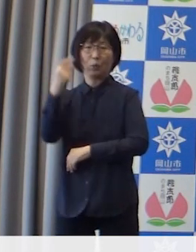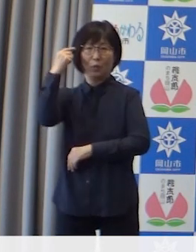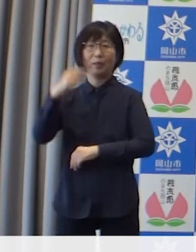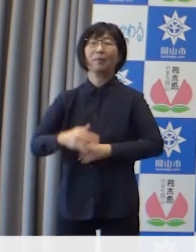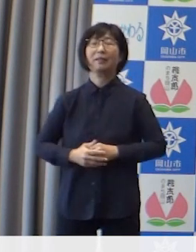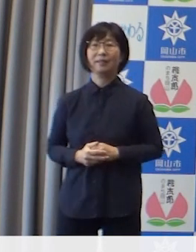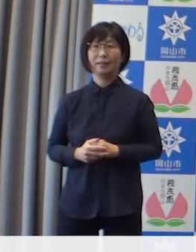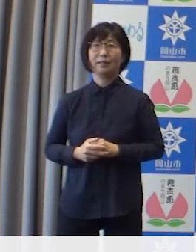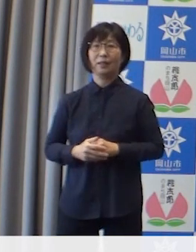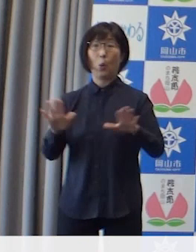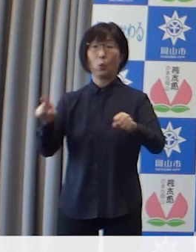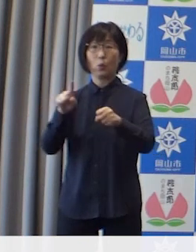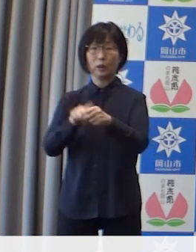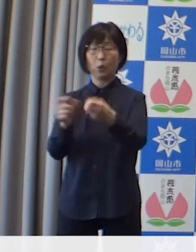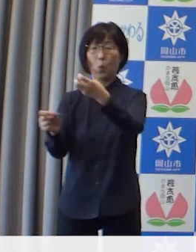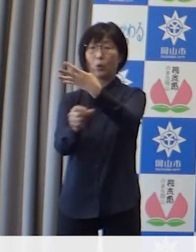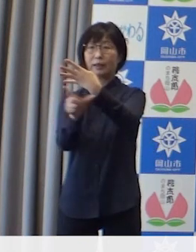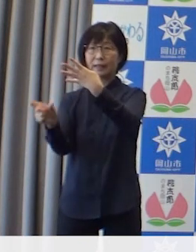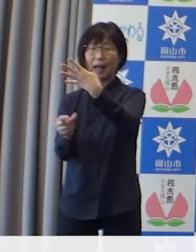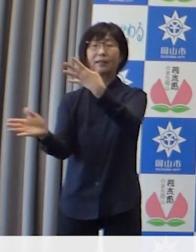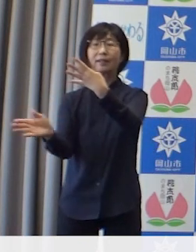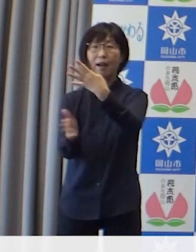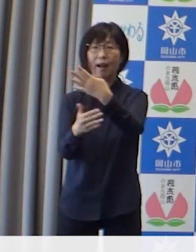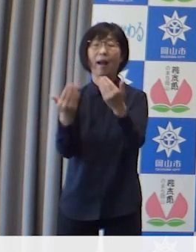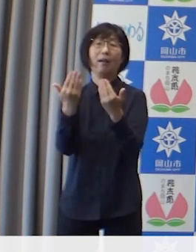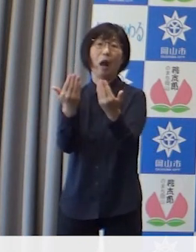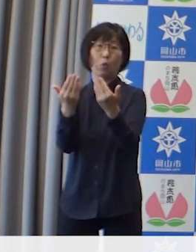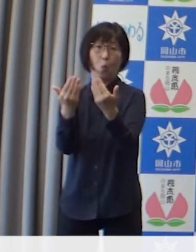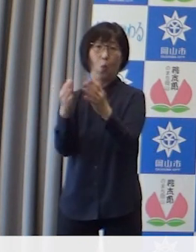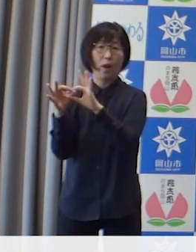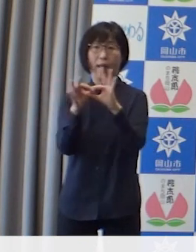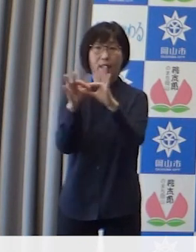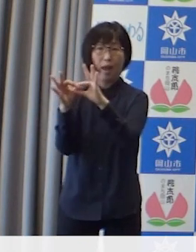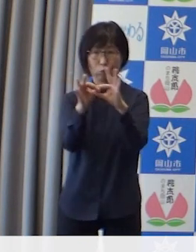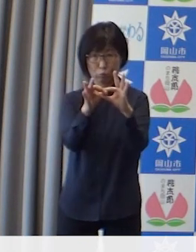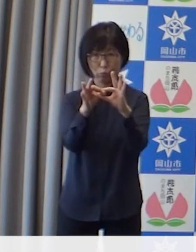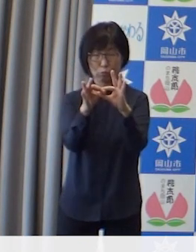今年の4月からは学校の連絡、